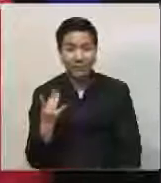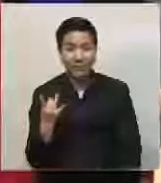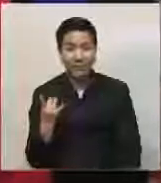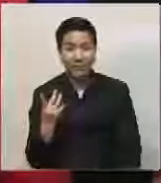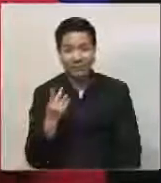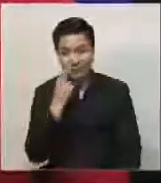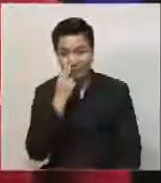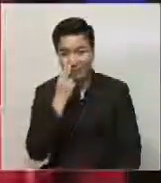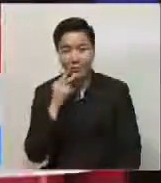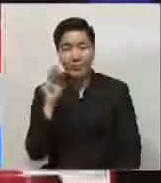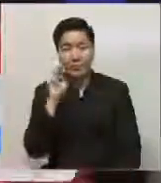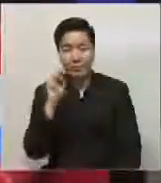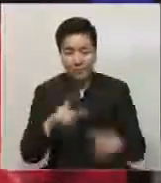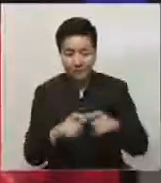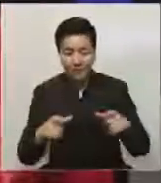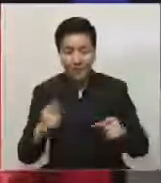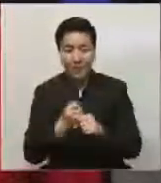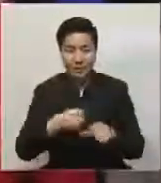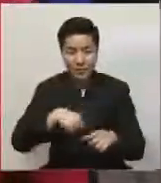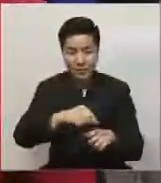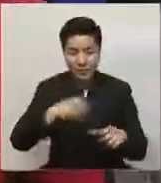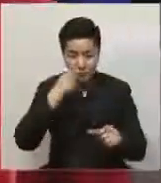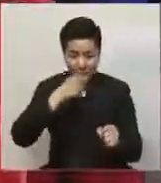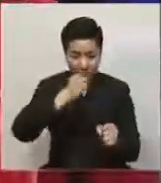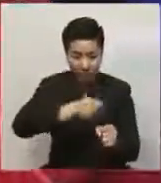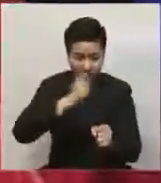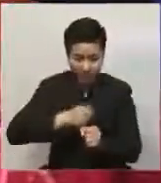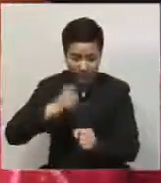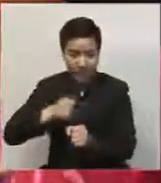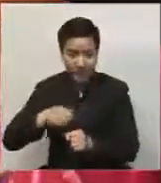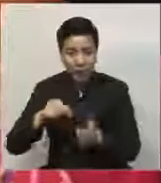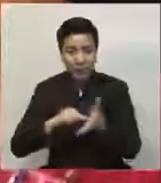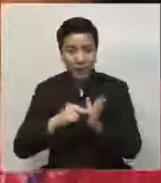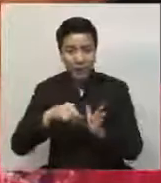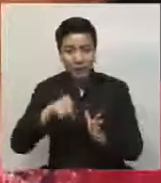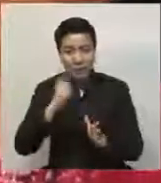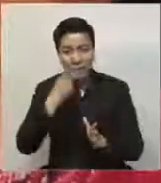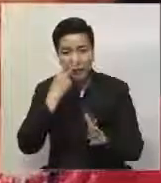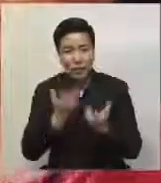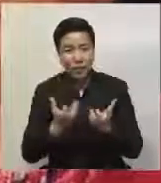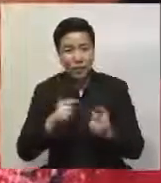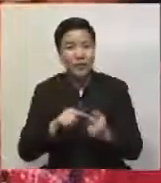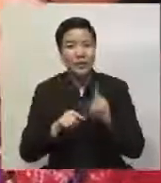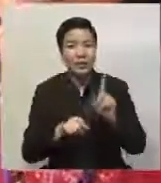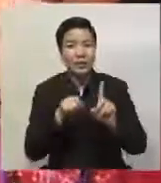กอะไรรู้ว่ามันคือไม้ถักโคมนี่คือไม้นี่คือตะปูถักโคมแต่นี่คืออะไรนวัตกรรม